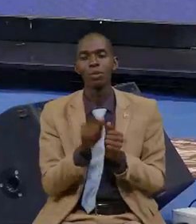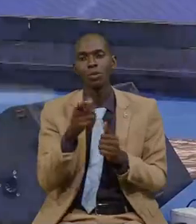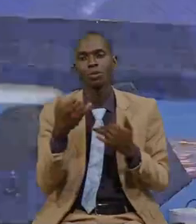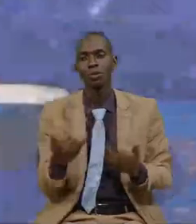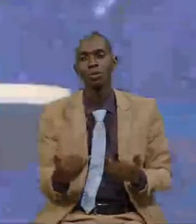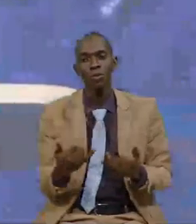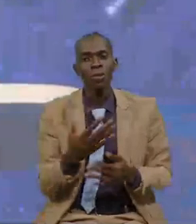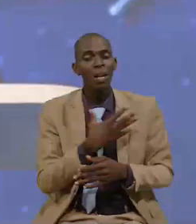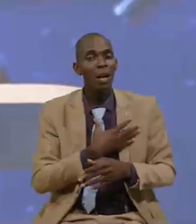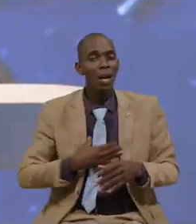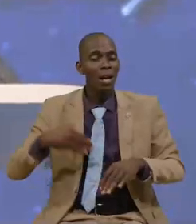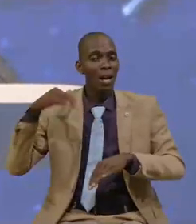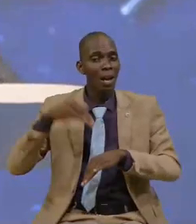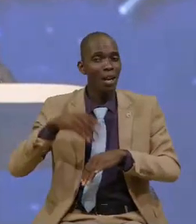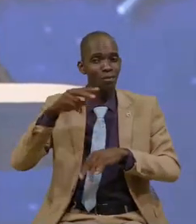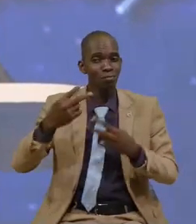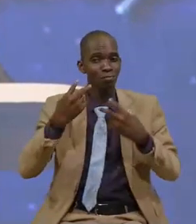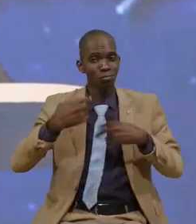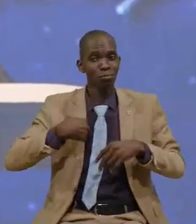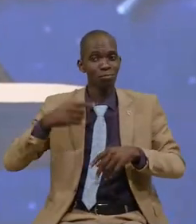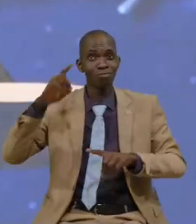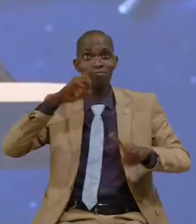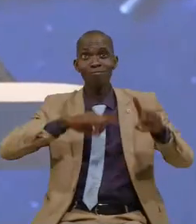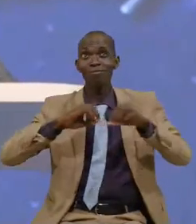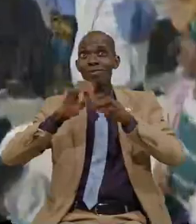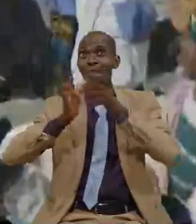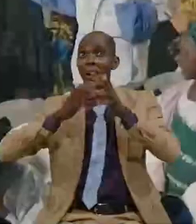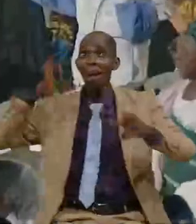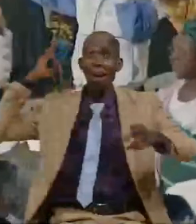maintenant. Et au dernier Amen,